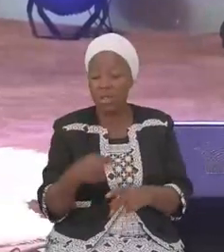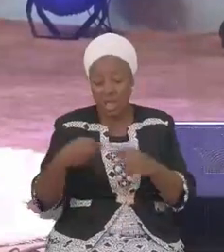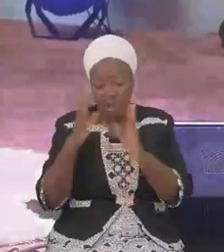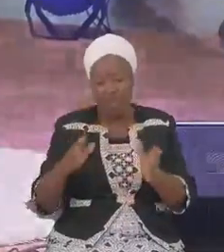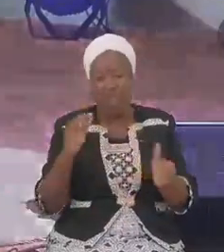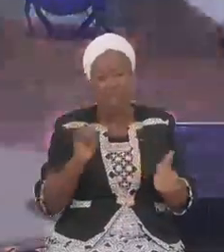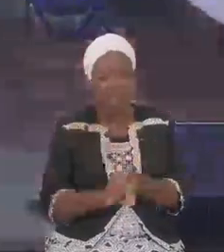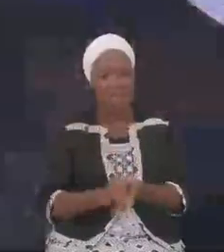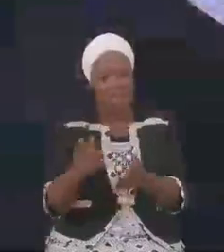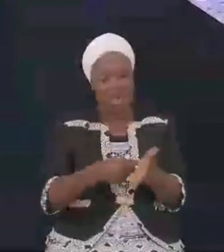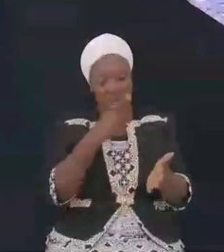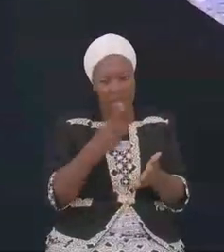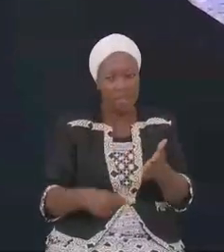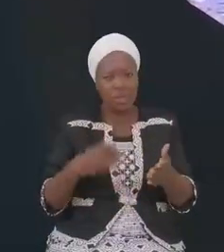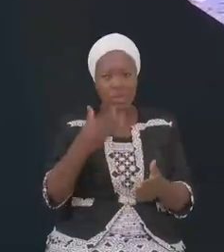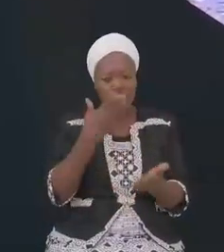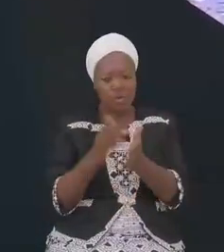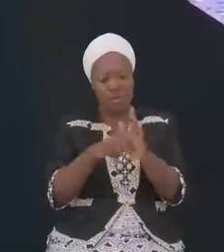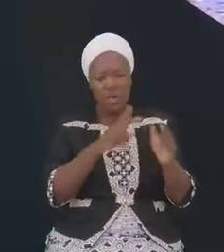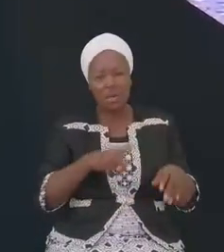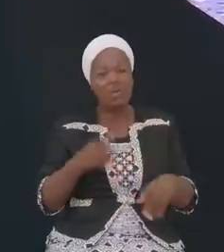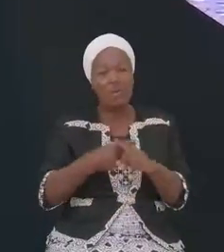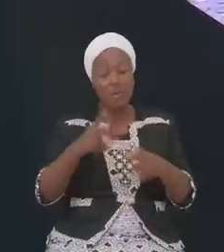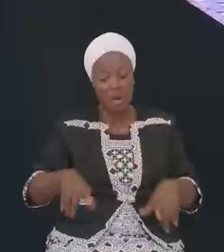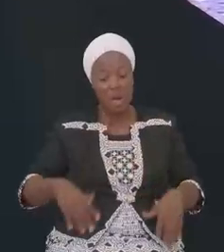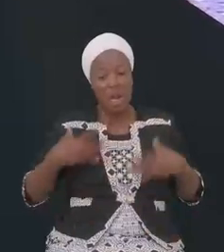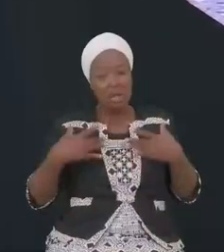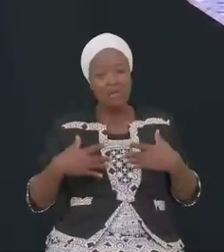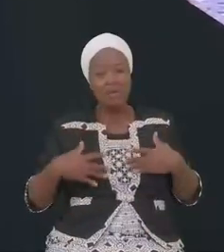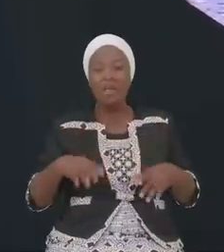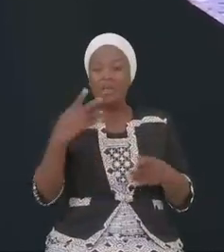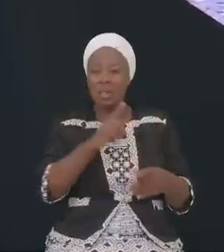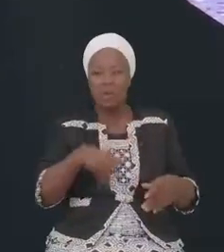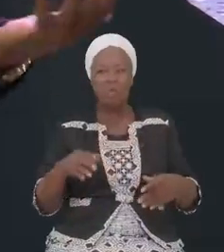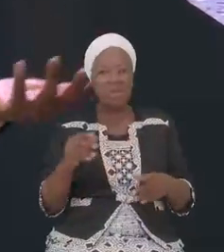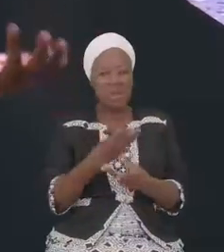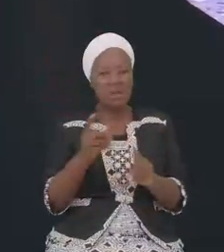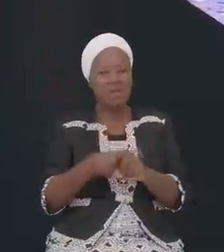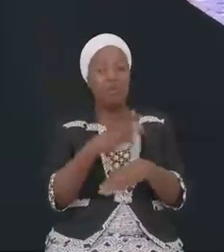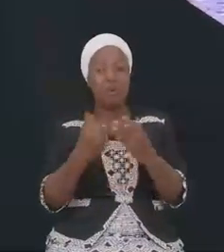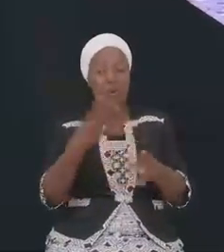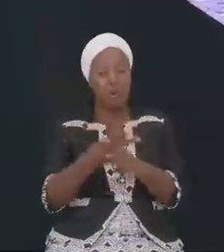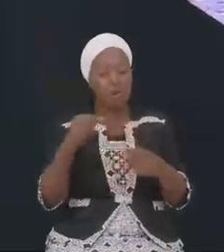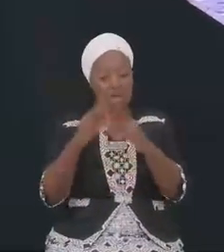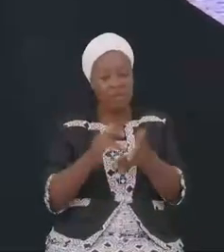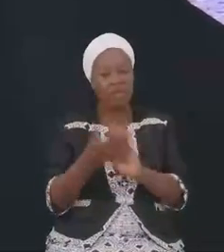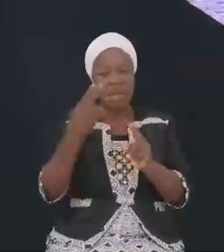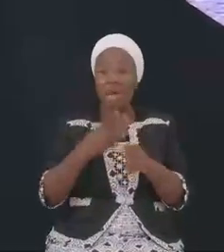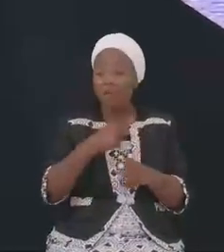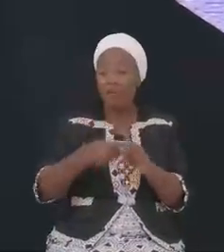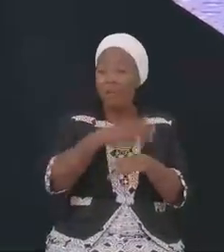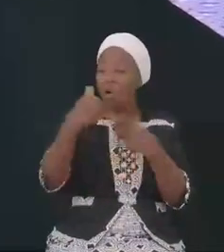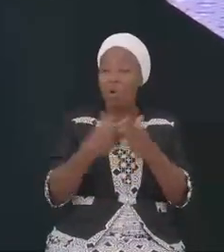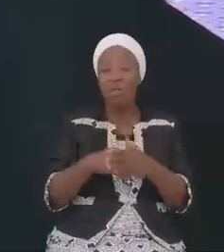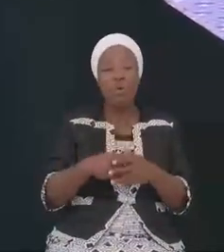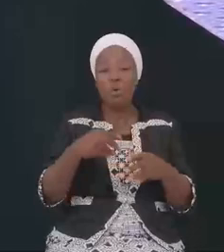annule toute la bonté de Dieu dans ta vie. Le Seigneur va te délivrer de tes pires ennemis et des autres ennemis